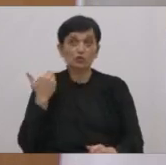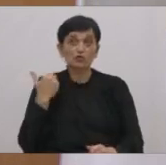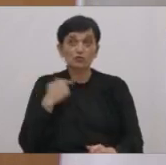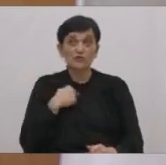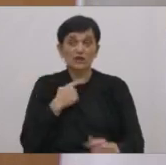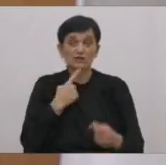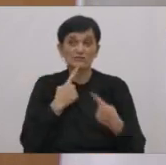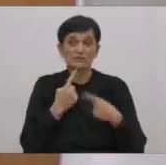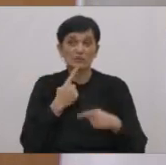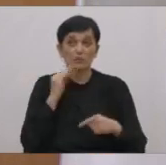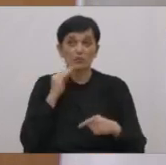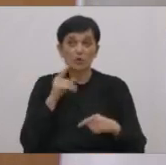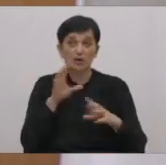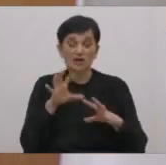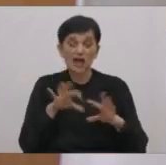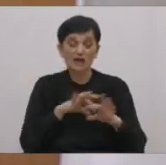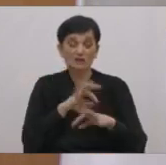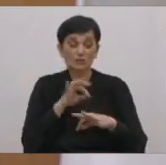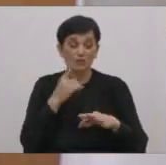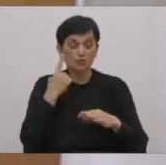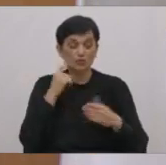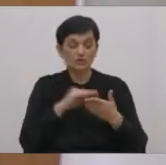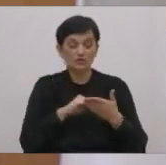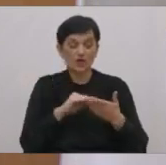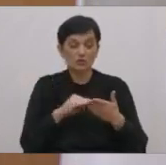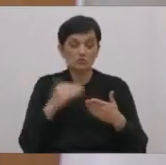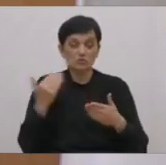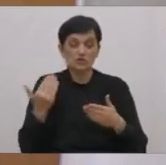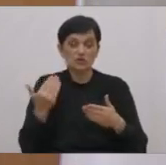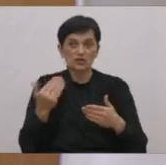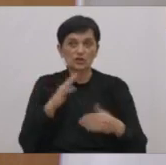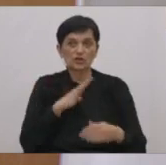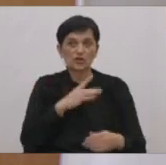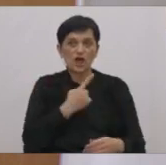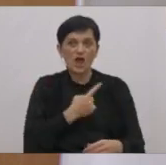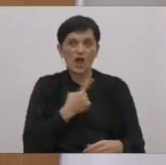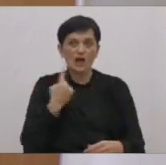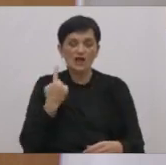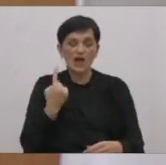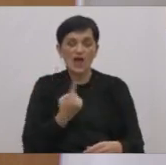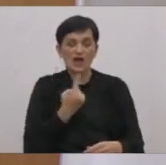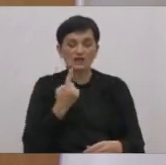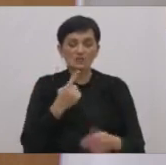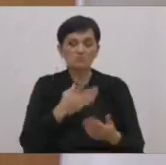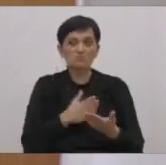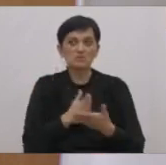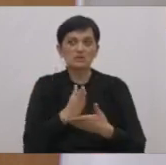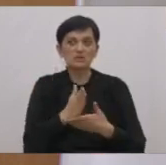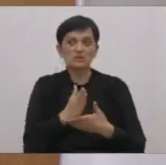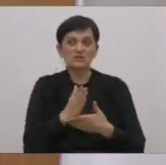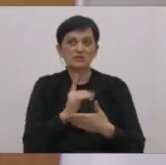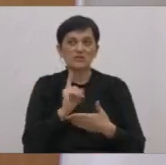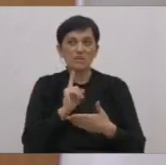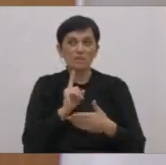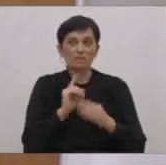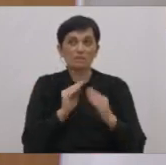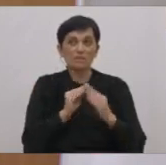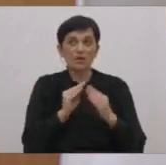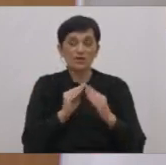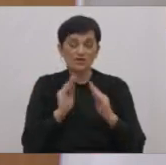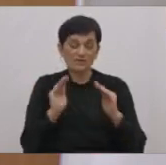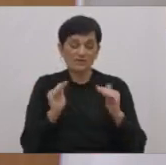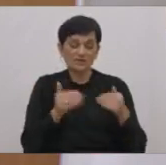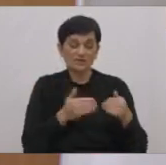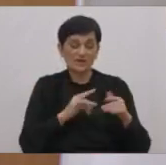საუბრობდით, როდესაც აღნიშნული კანონ პროექტი დაინიცირდა თქვენის მხრიდან, ამას ჰქონდა ერთ-ერთი მიზანი, რომ ისედაც